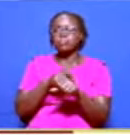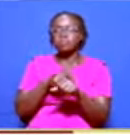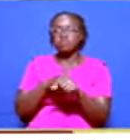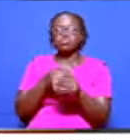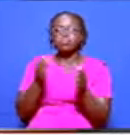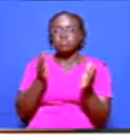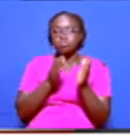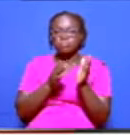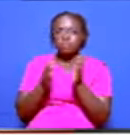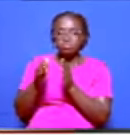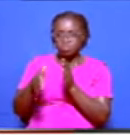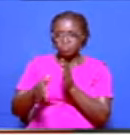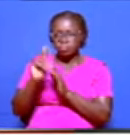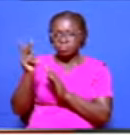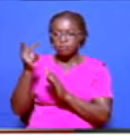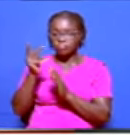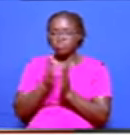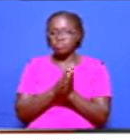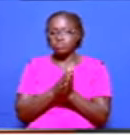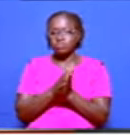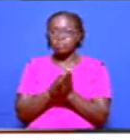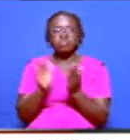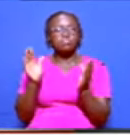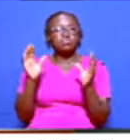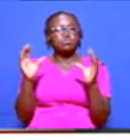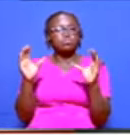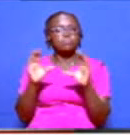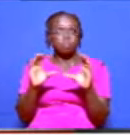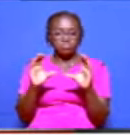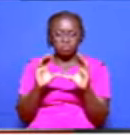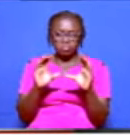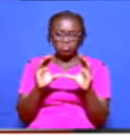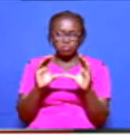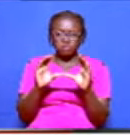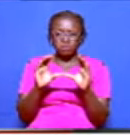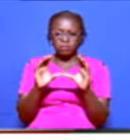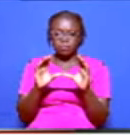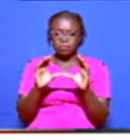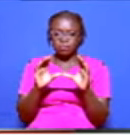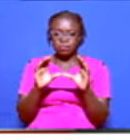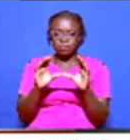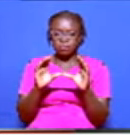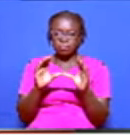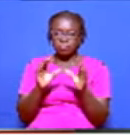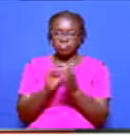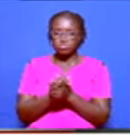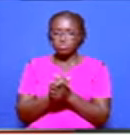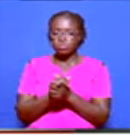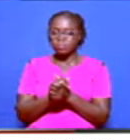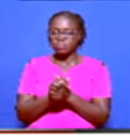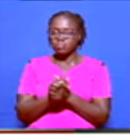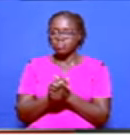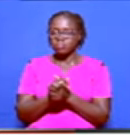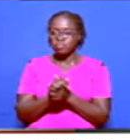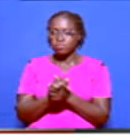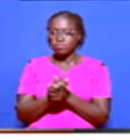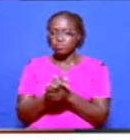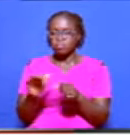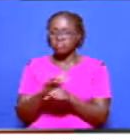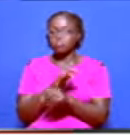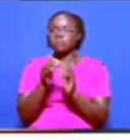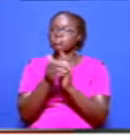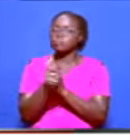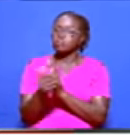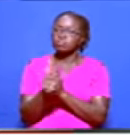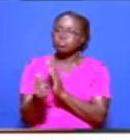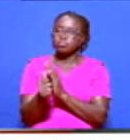yaliyoandaliwa hapa Kenya. We have to get in more coaches to at least because most of the skills the coach